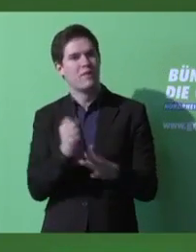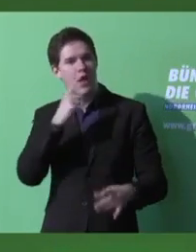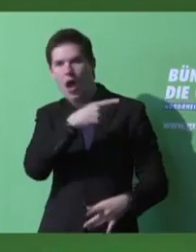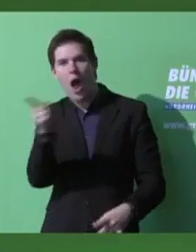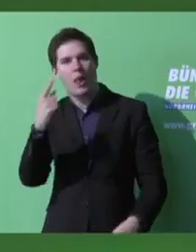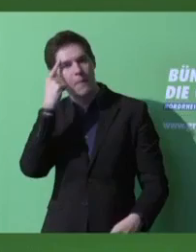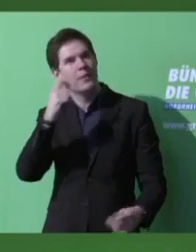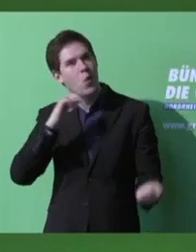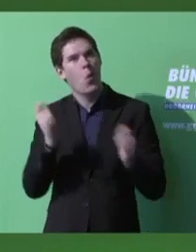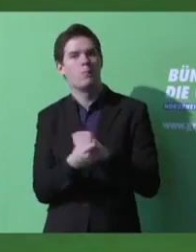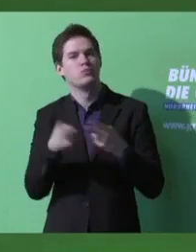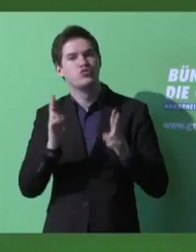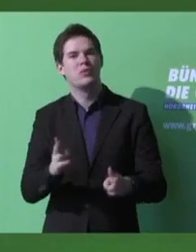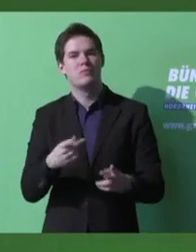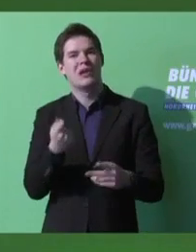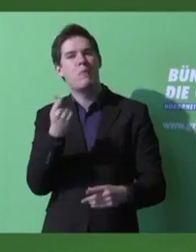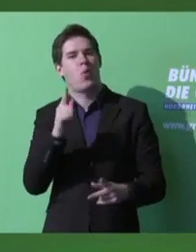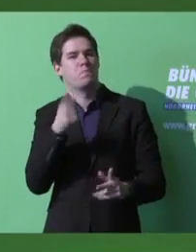wichtig.